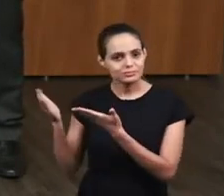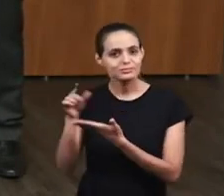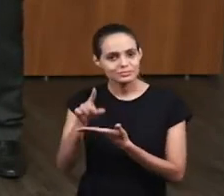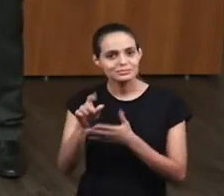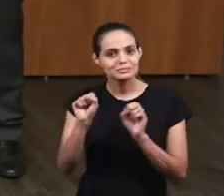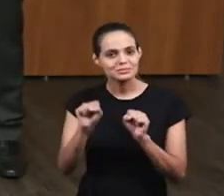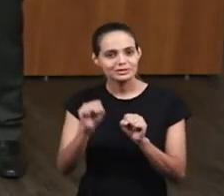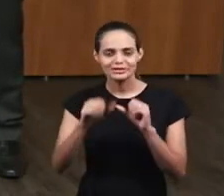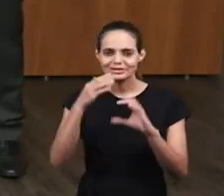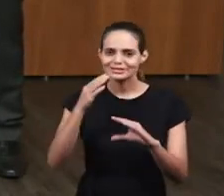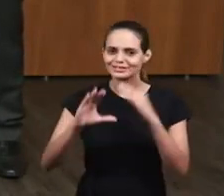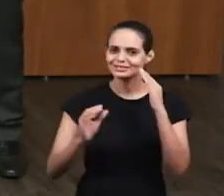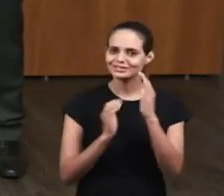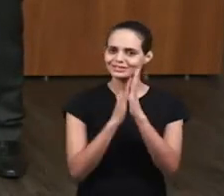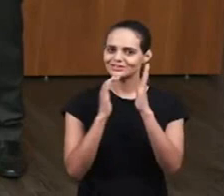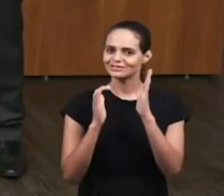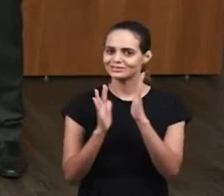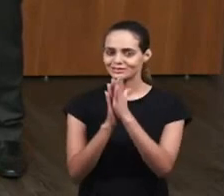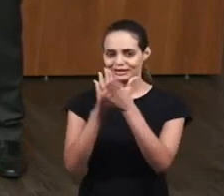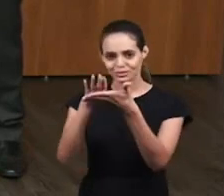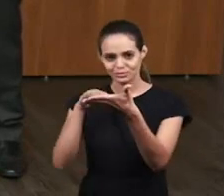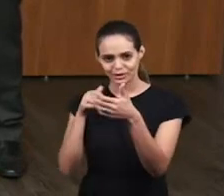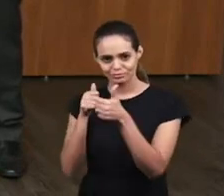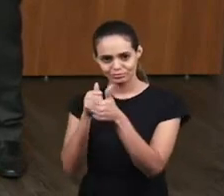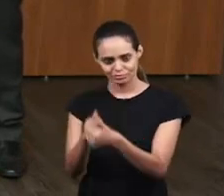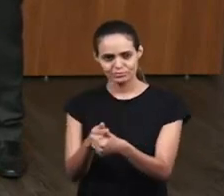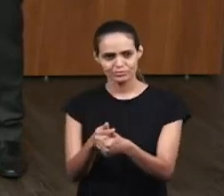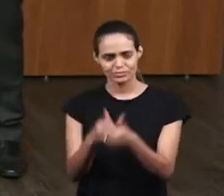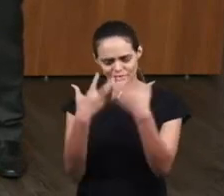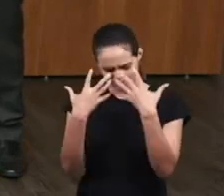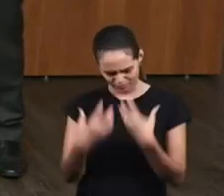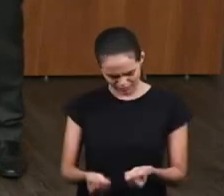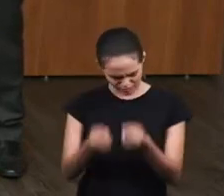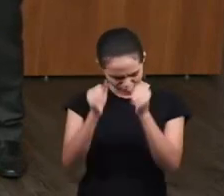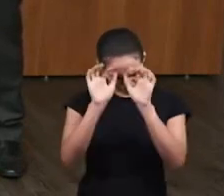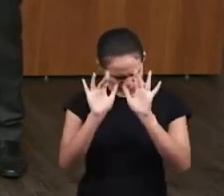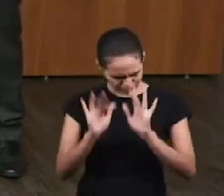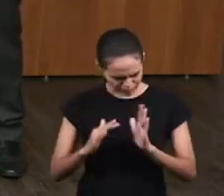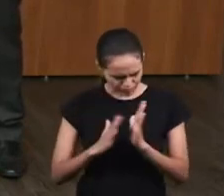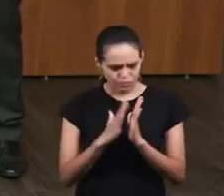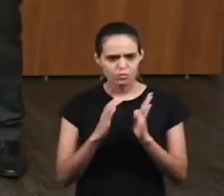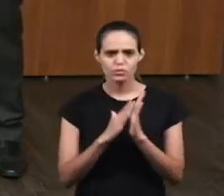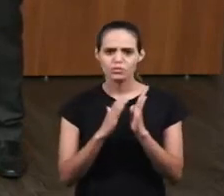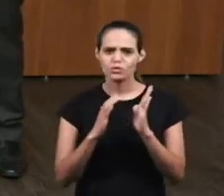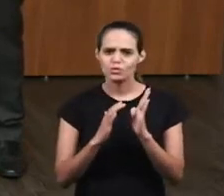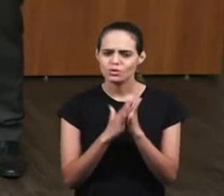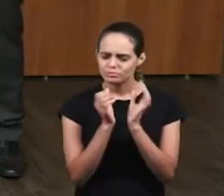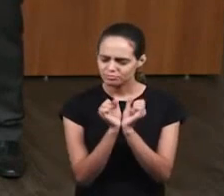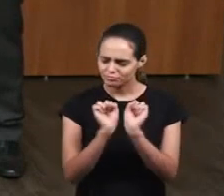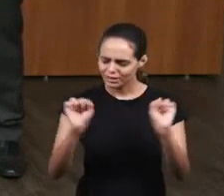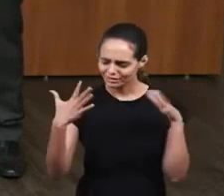kannst und einen Segen in deinem Herzen empfangen kannst. Denn das Loblied, es befreit. Das Loblied, es erfreut.